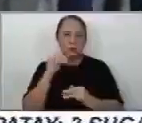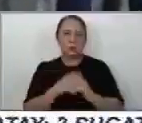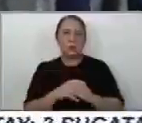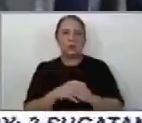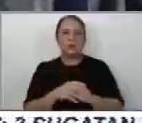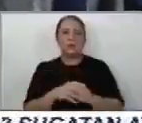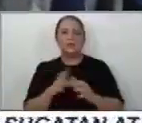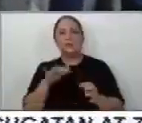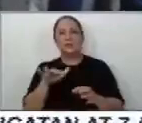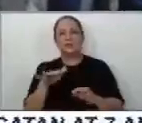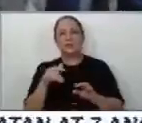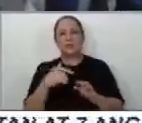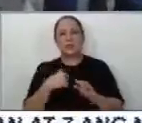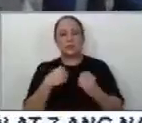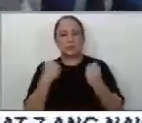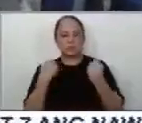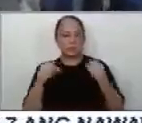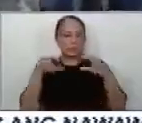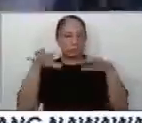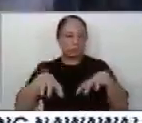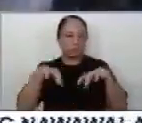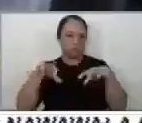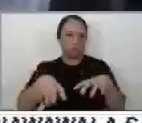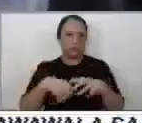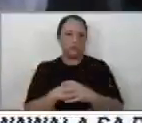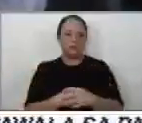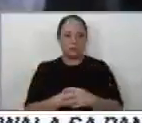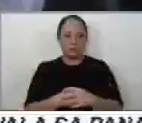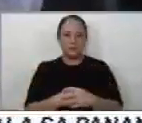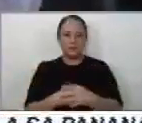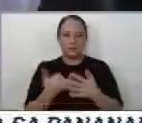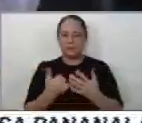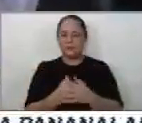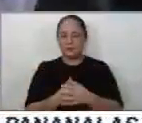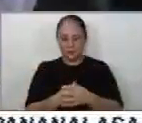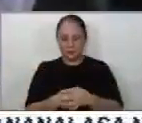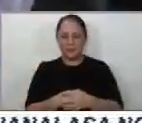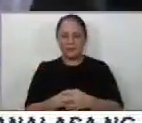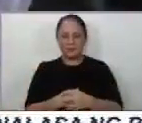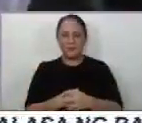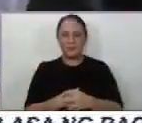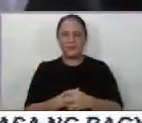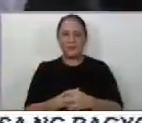rescue, patrol at relief teams sa walang pagod nitong pagbibigay ng tulong sa mga mamamayan.